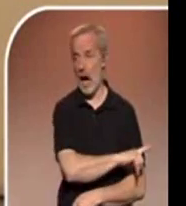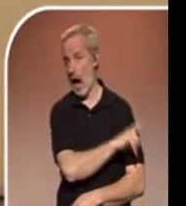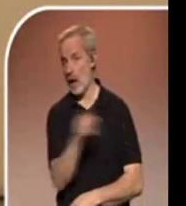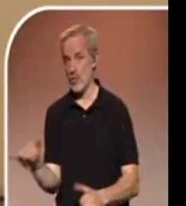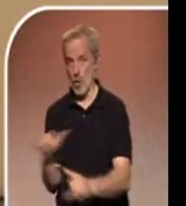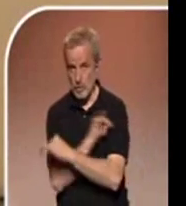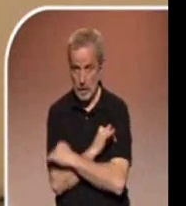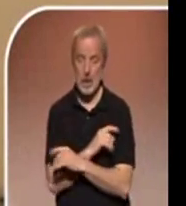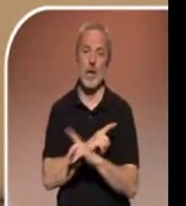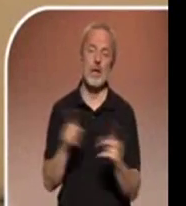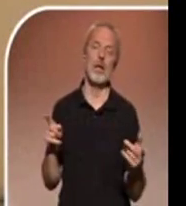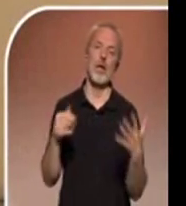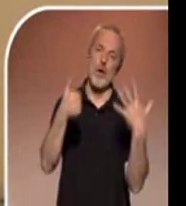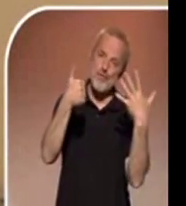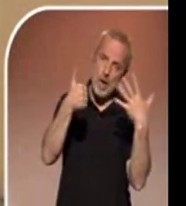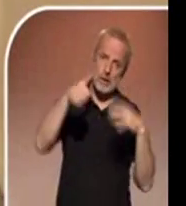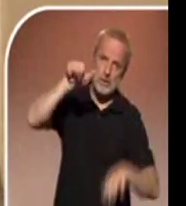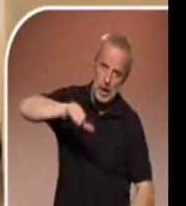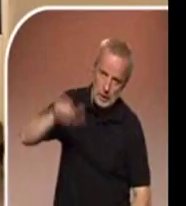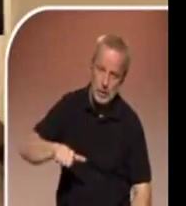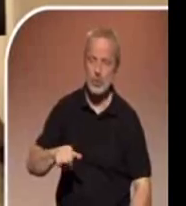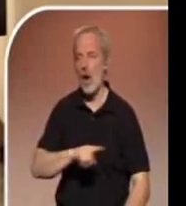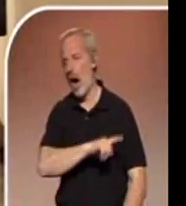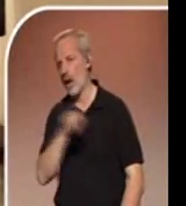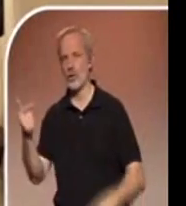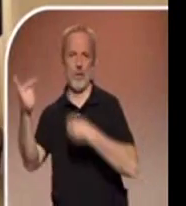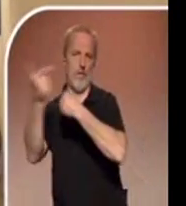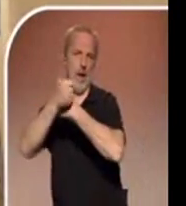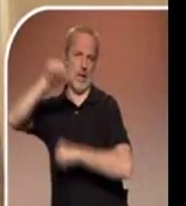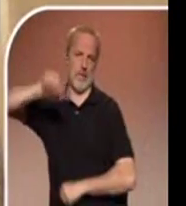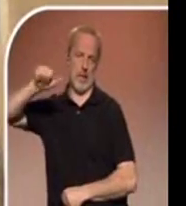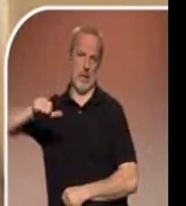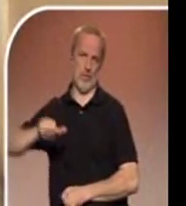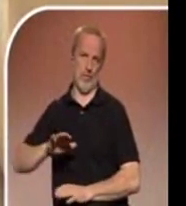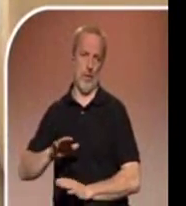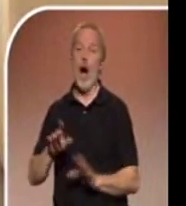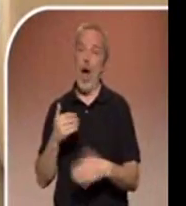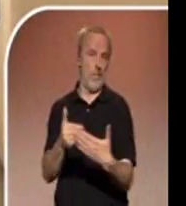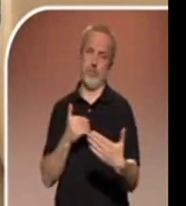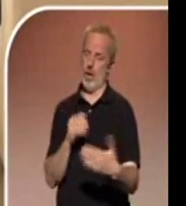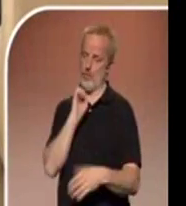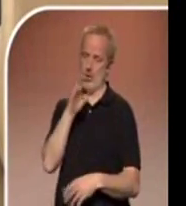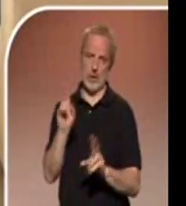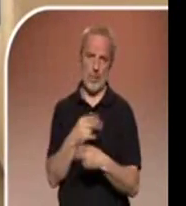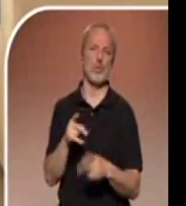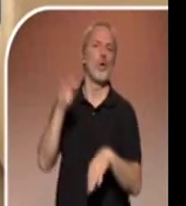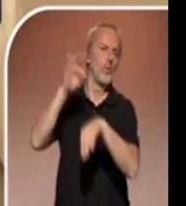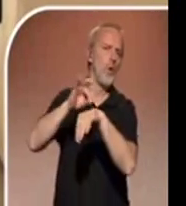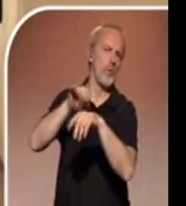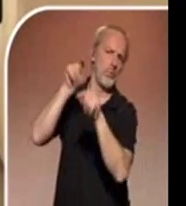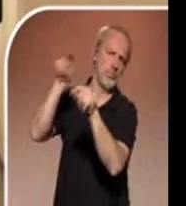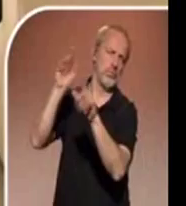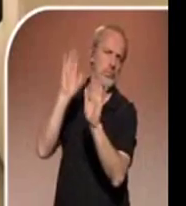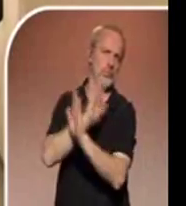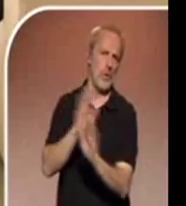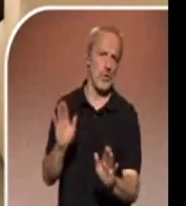Většinou je to 6 až 12 měsíců, ale bez znalosti těch dalších faktorů to nelze. Ale samozřejmě jsou i jedinci, kteří